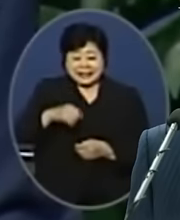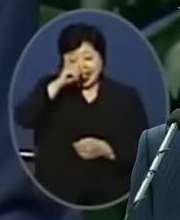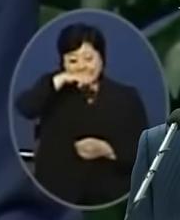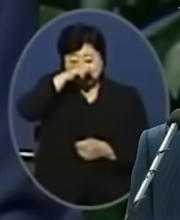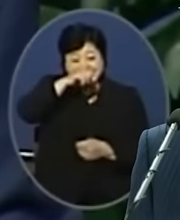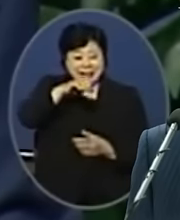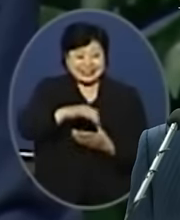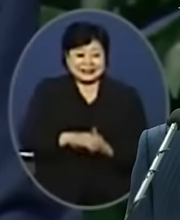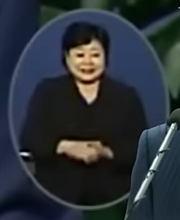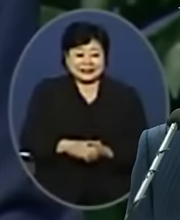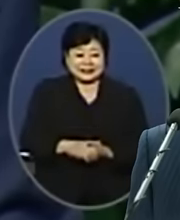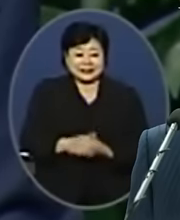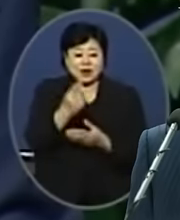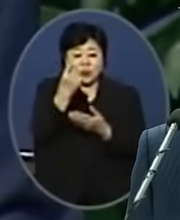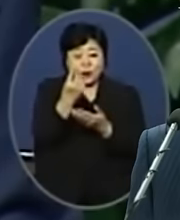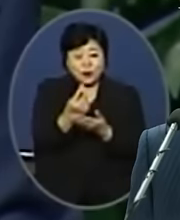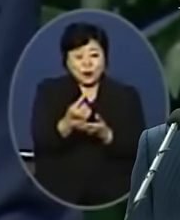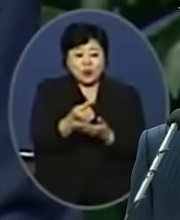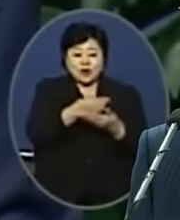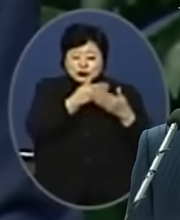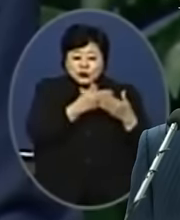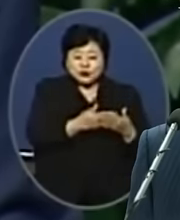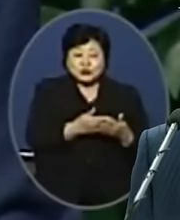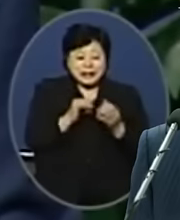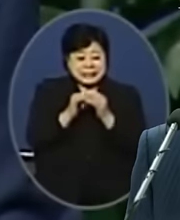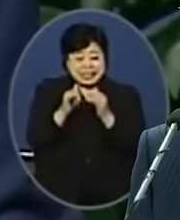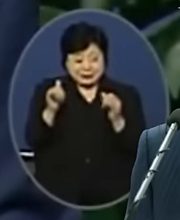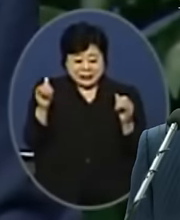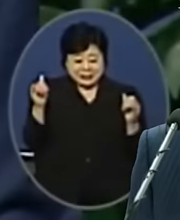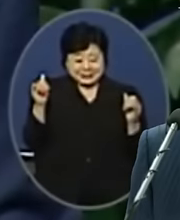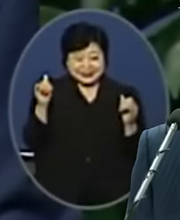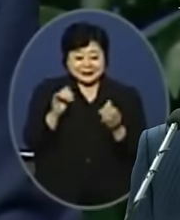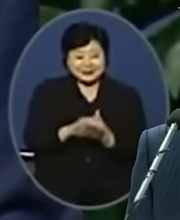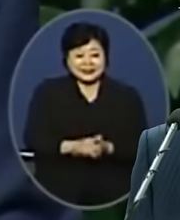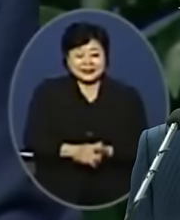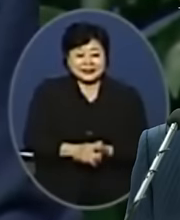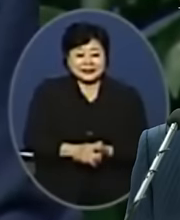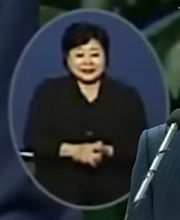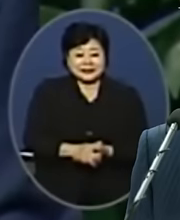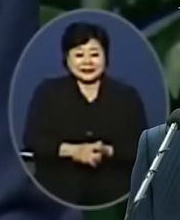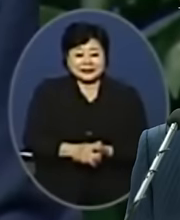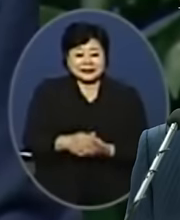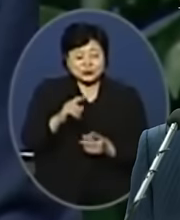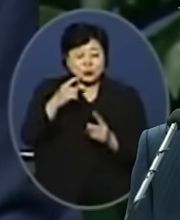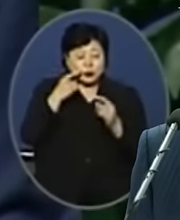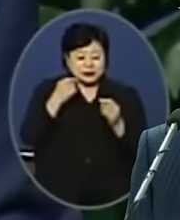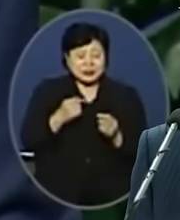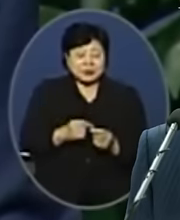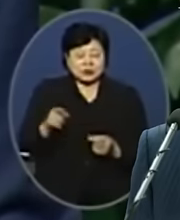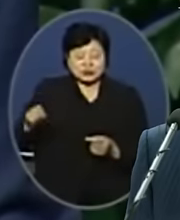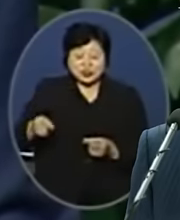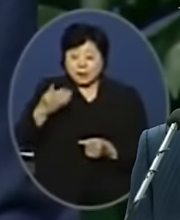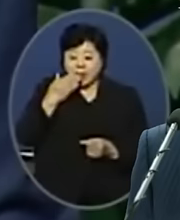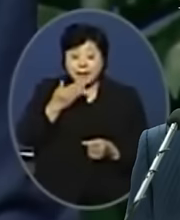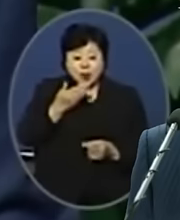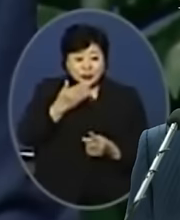아프리카에서 온 중요한 인사가 나하고 같이 이렇게 저녁을